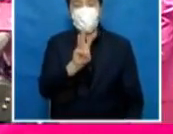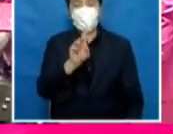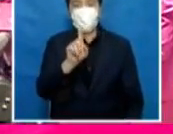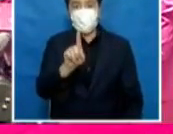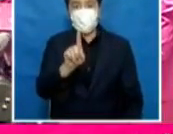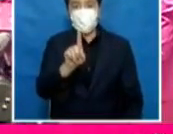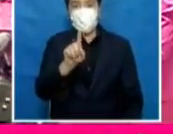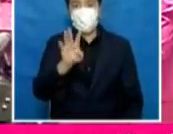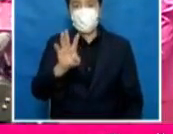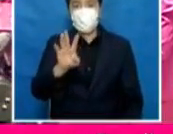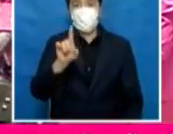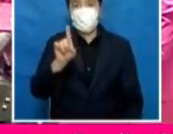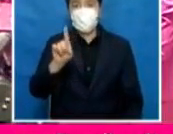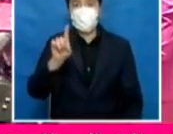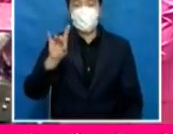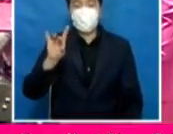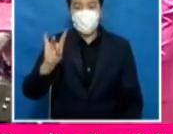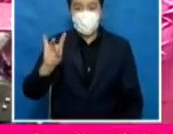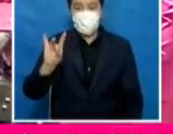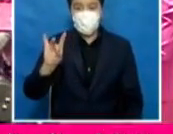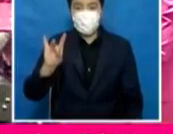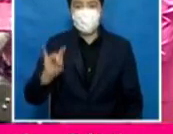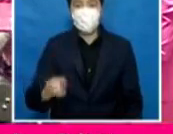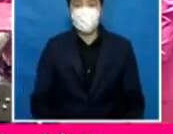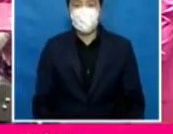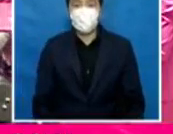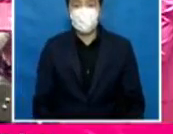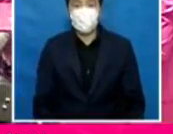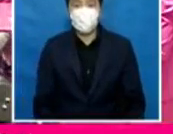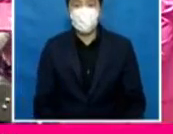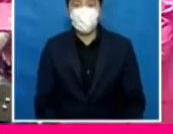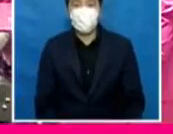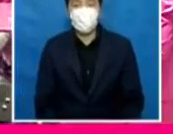1 4 1 8